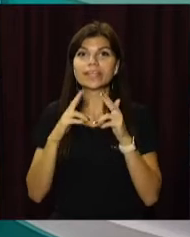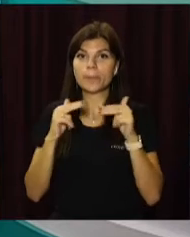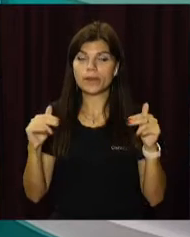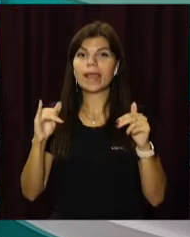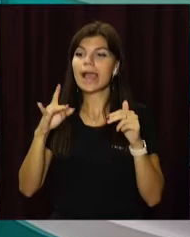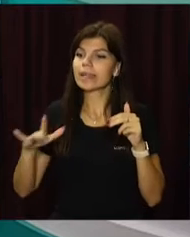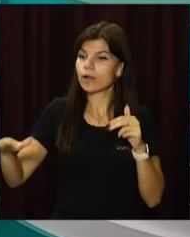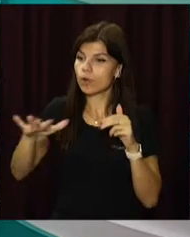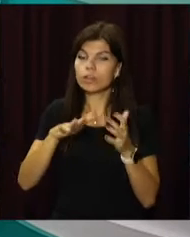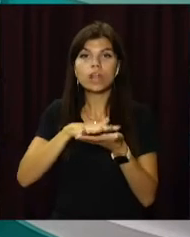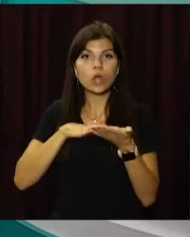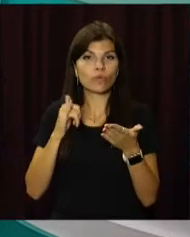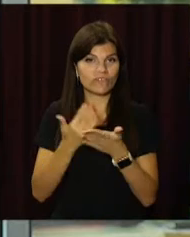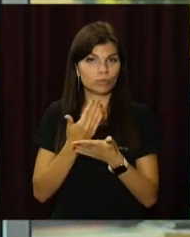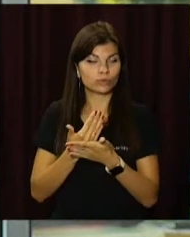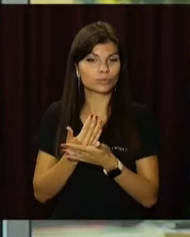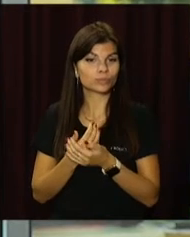та регіону – далі у випуску.